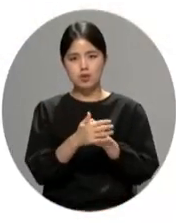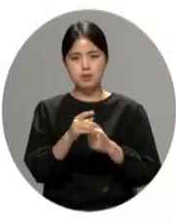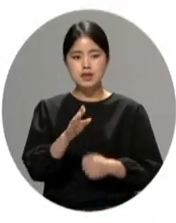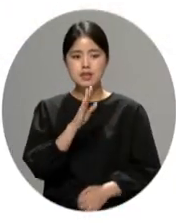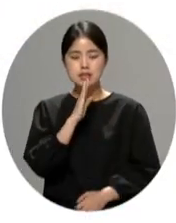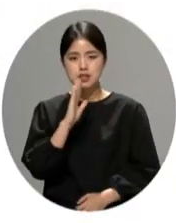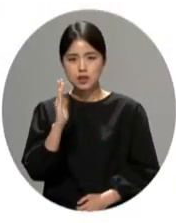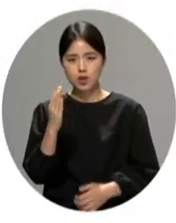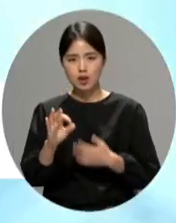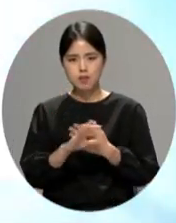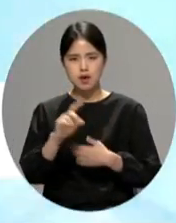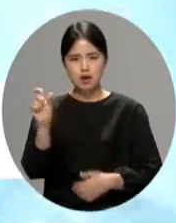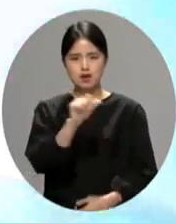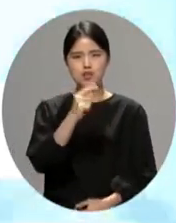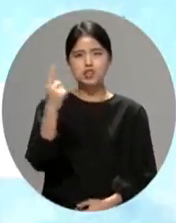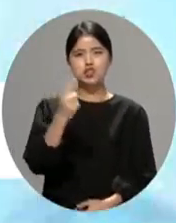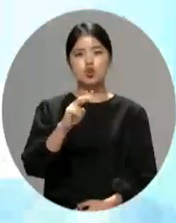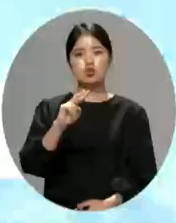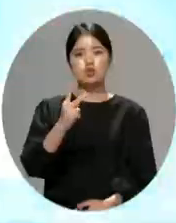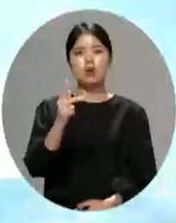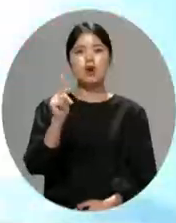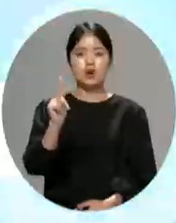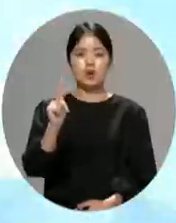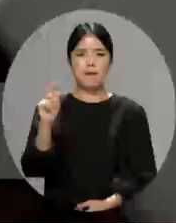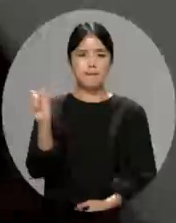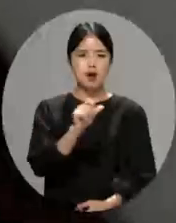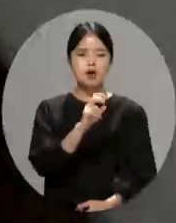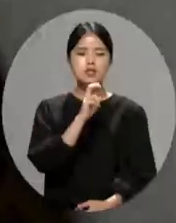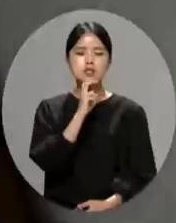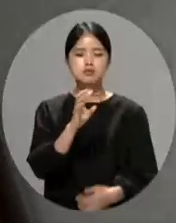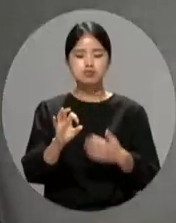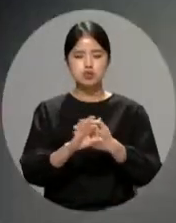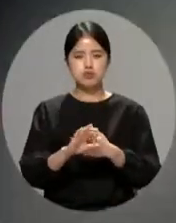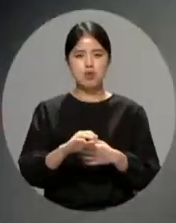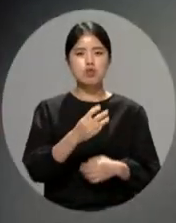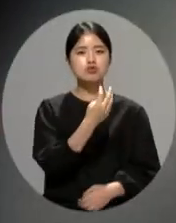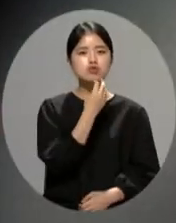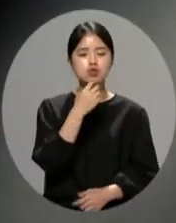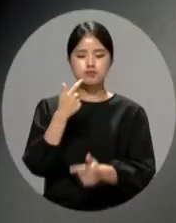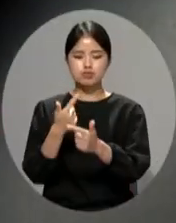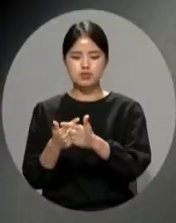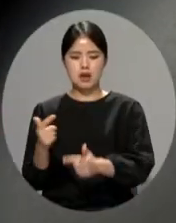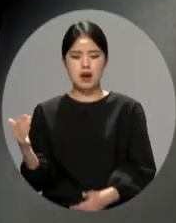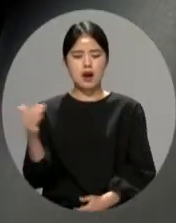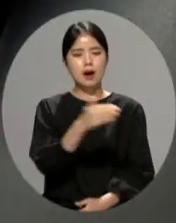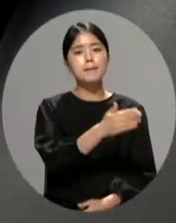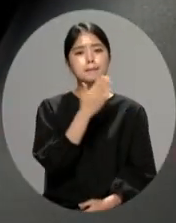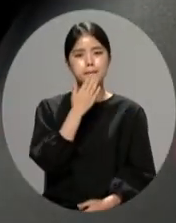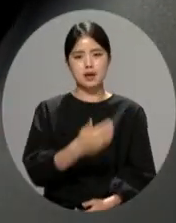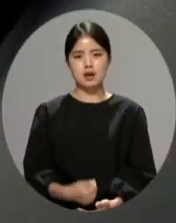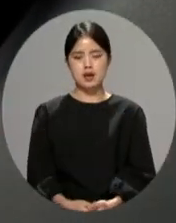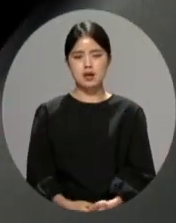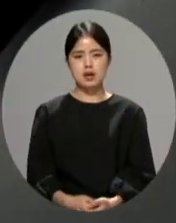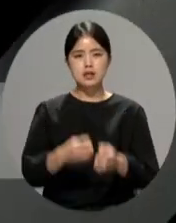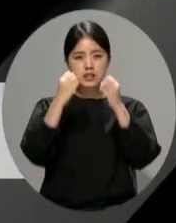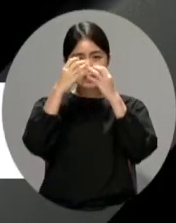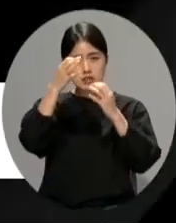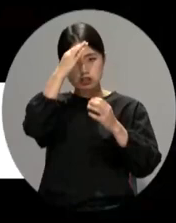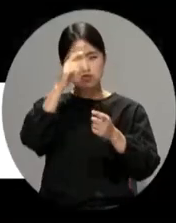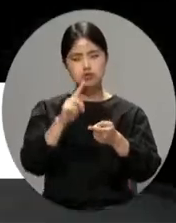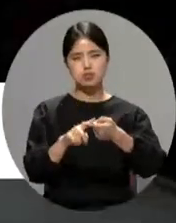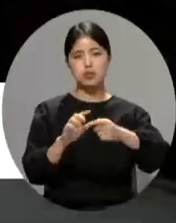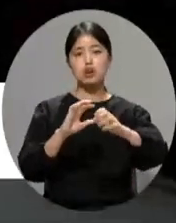최고 시속 1200km의 속도로 20분이면 서울과 부산을 이동할 수 있습니다. 신기술에 대한